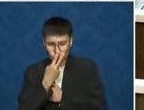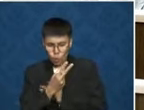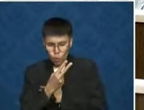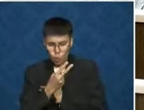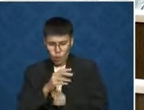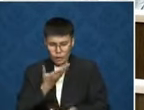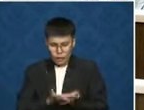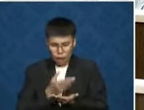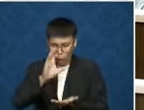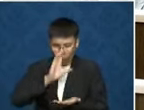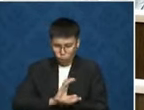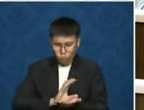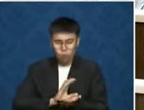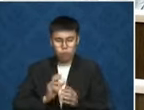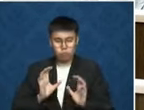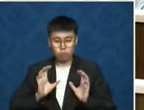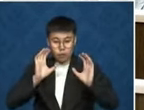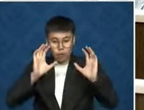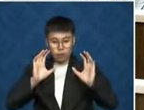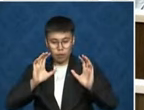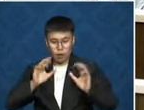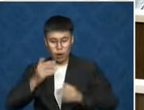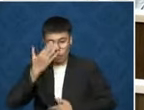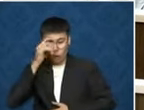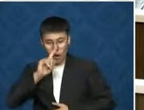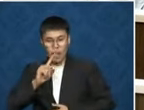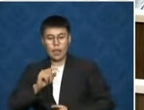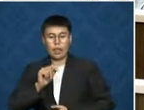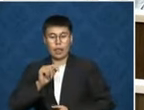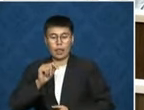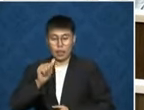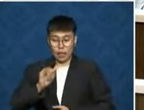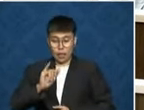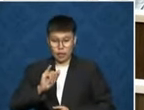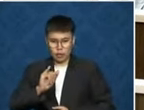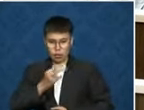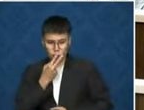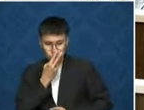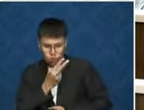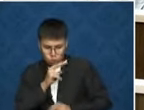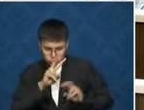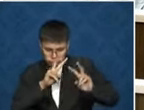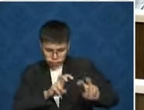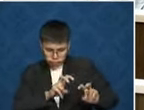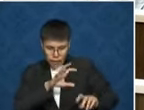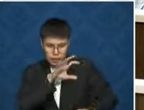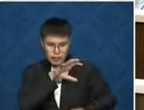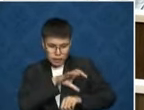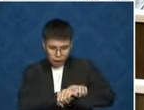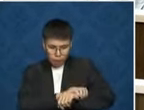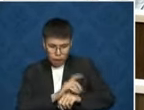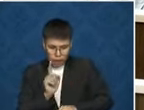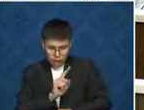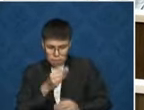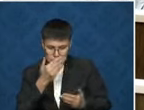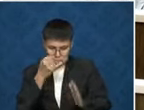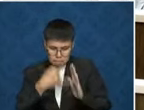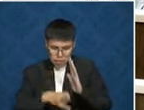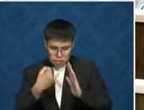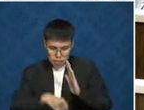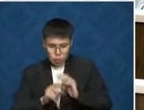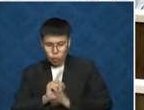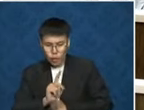ครับก็ผลักดันให้เกิดรัฐโปร่งใส AI จับโกงนะครับเหล่านี้เป็นต้นนะครับ แน่นอนว่าเรายังกังวลเรื่อง AI